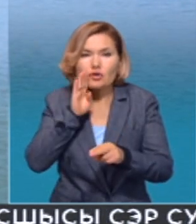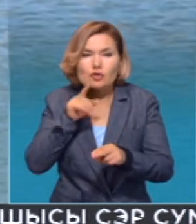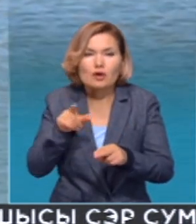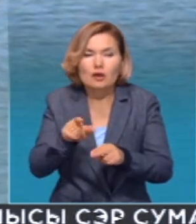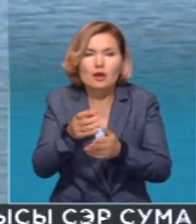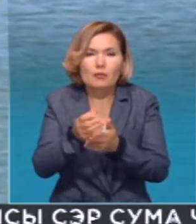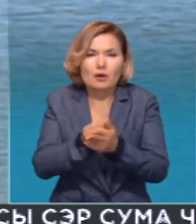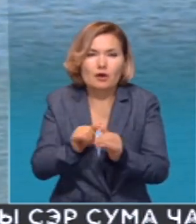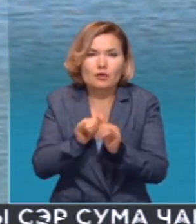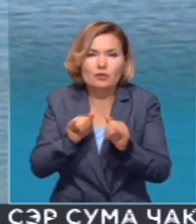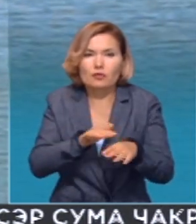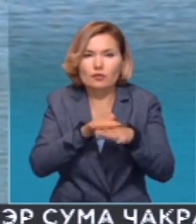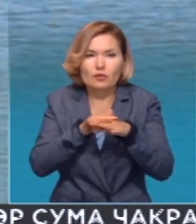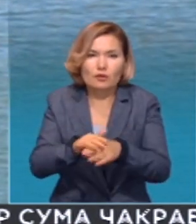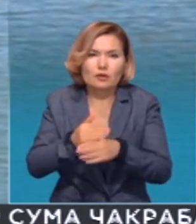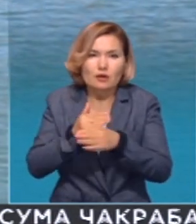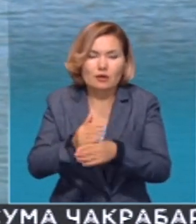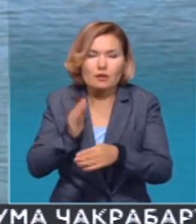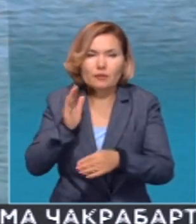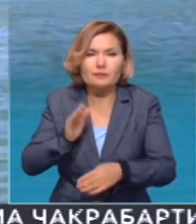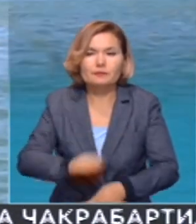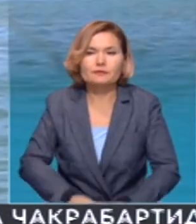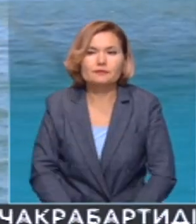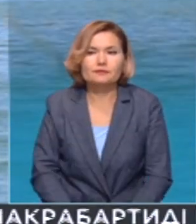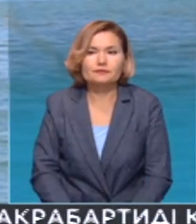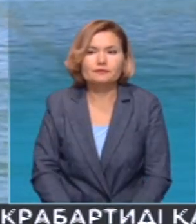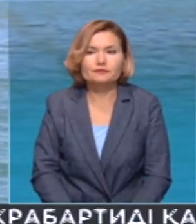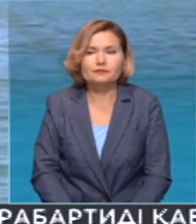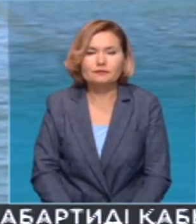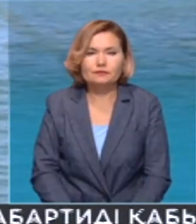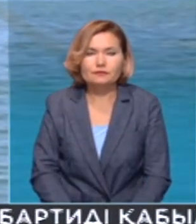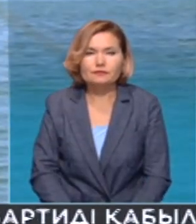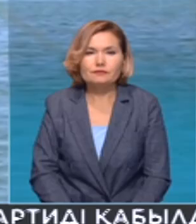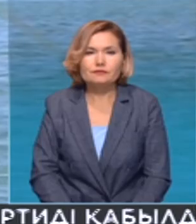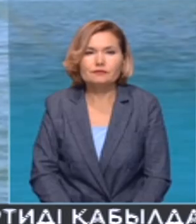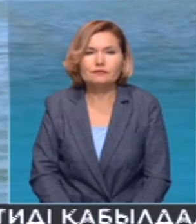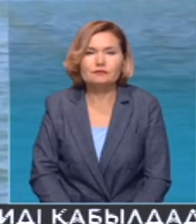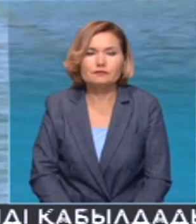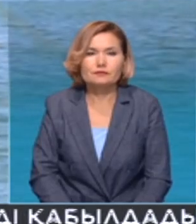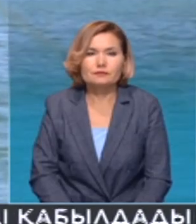жергілікті қазынадан қаржыландырылмақ. Данияр Әлімқұл, Қазақстан ұлттық арнасы, Жамбыл облысы.